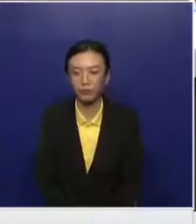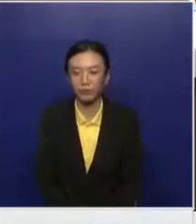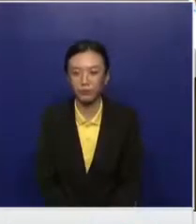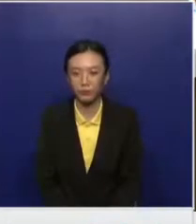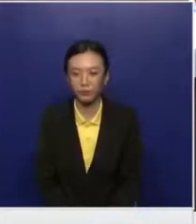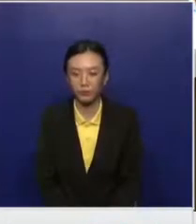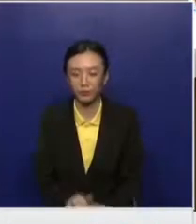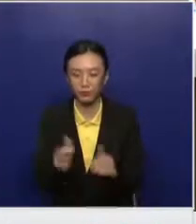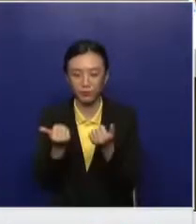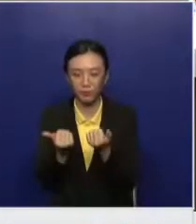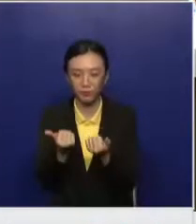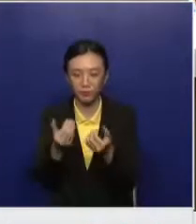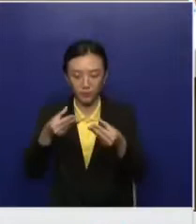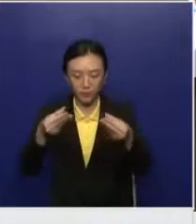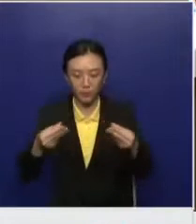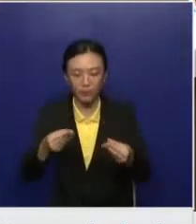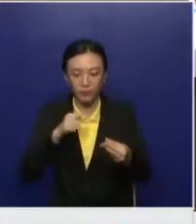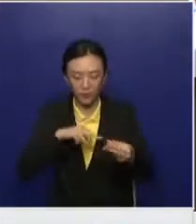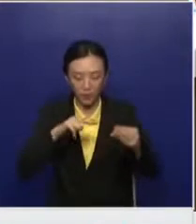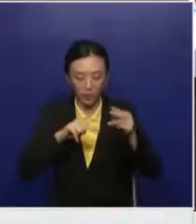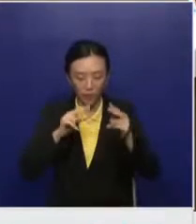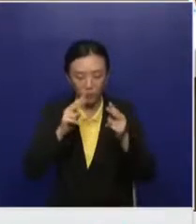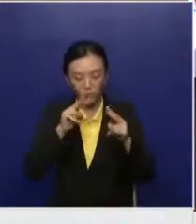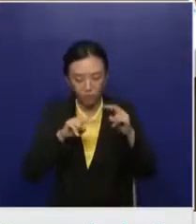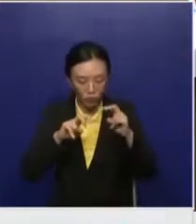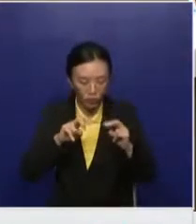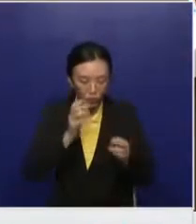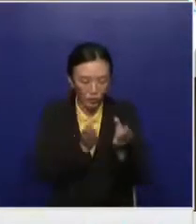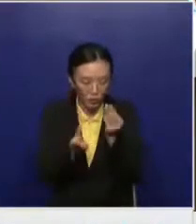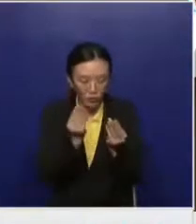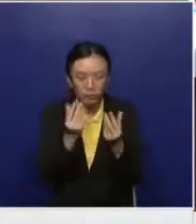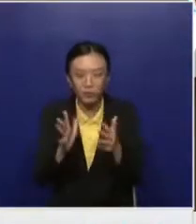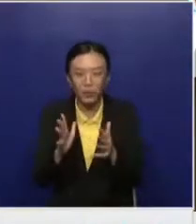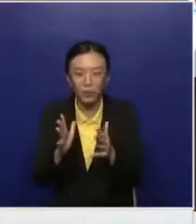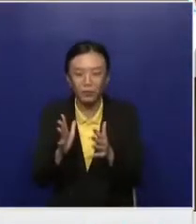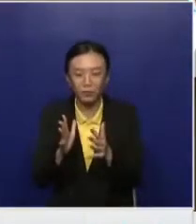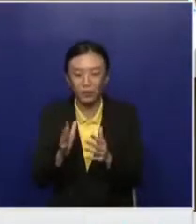งนี้เนี่ยจะช่วยลดความสูญเสียชีวิตบาดเจ็บของพี่น้องประชาชน